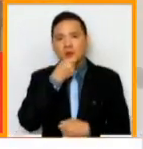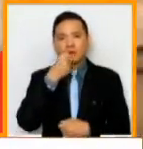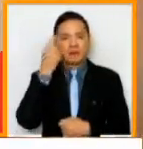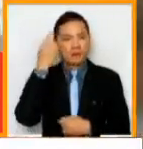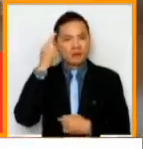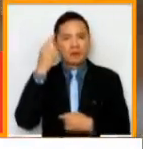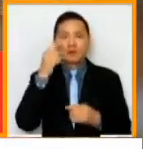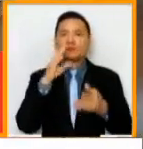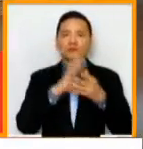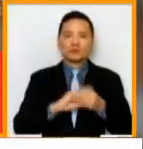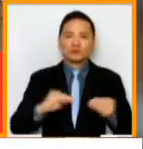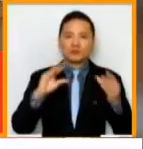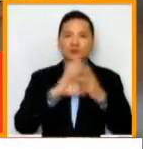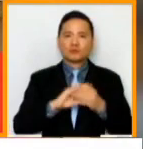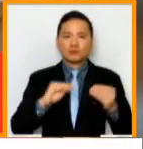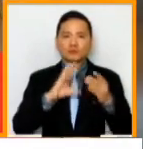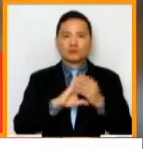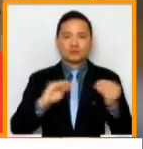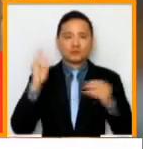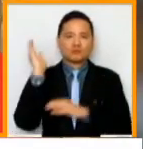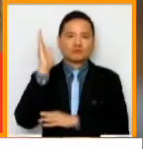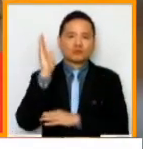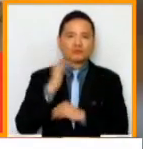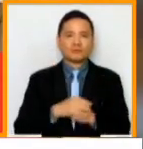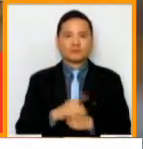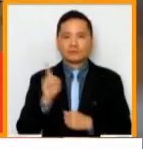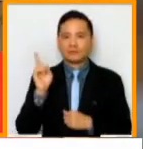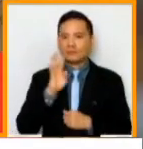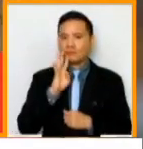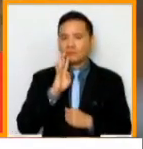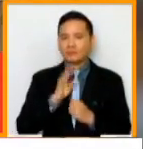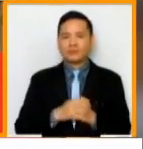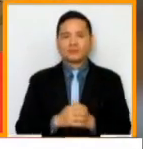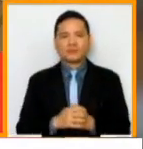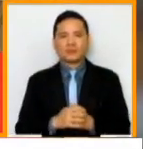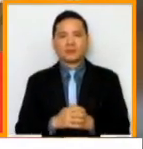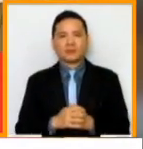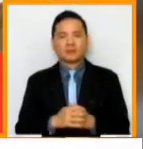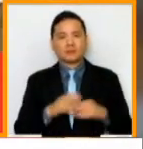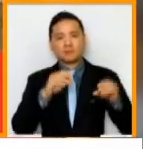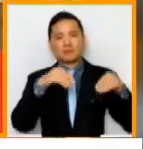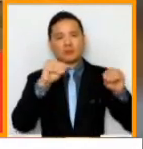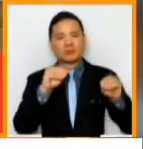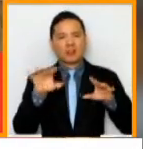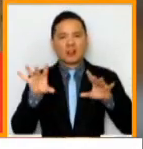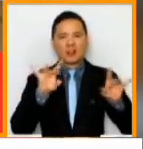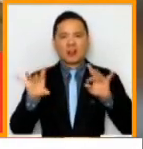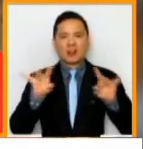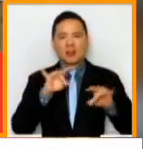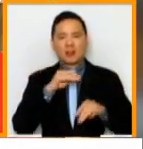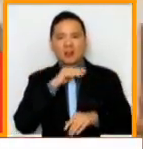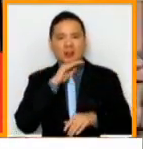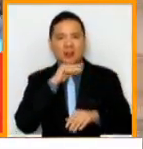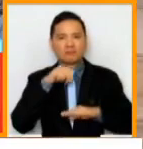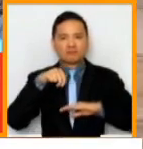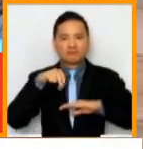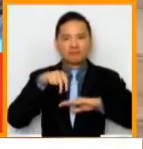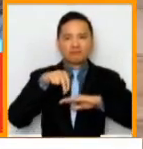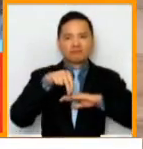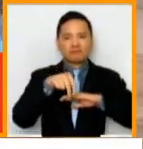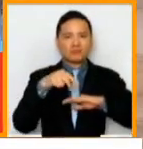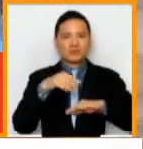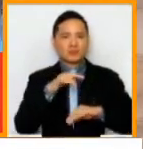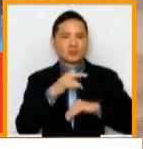mag-storytelling. Mainit sa palengke at sa kamaputik. Kaya pala gusto ni nanay na maaga kami. Ito